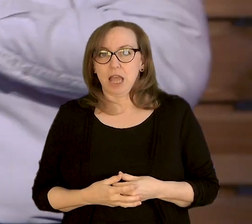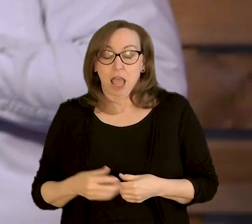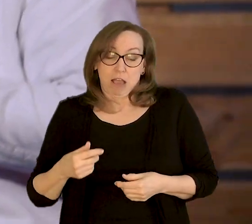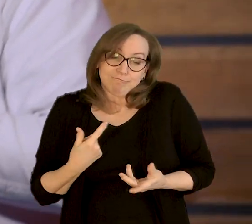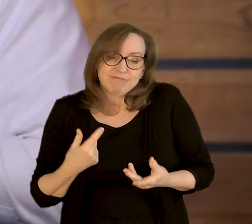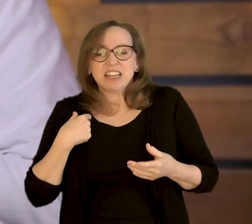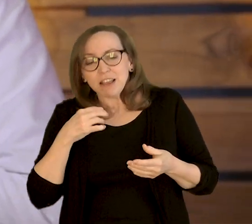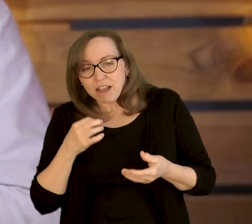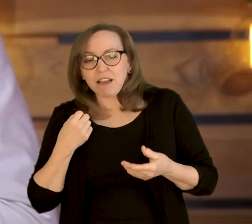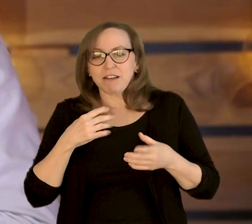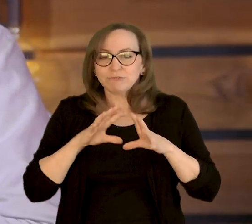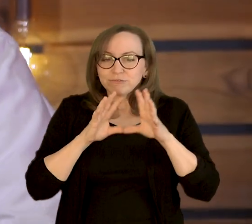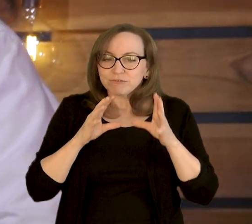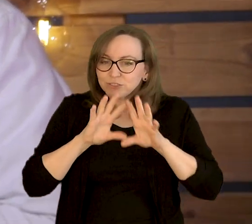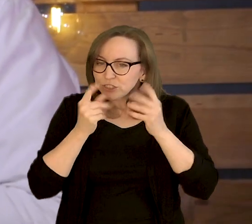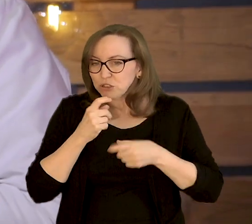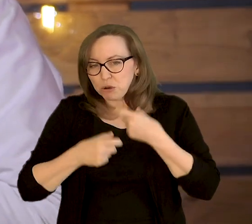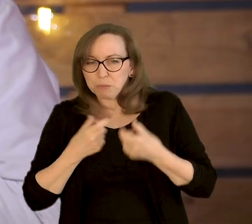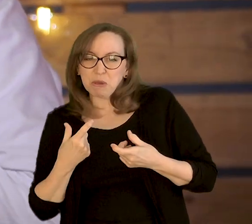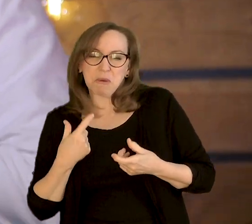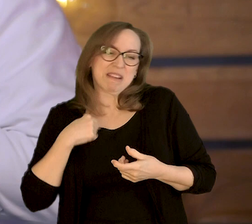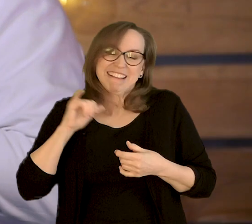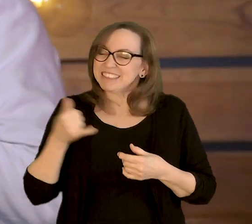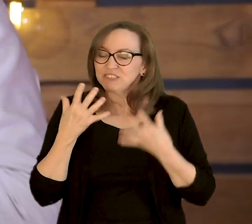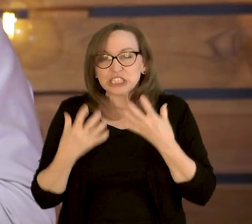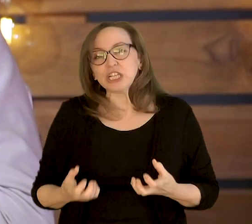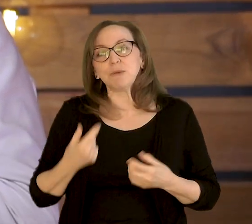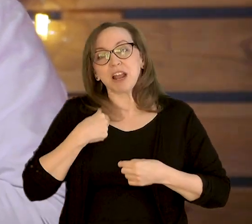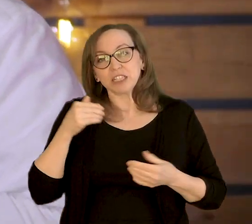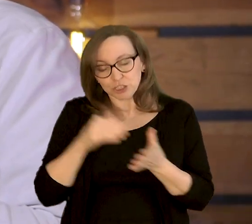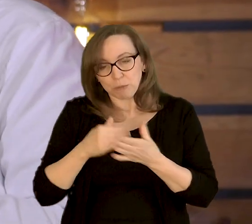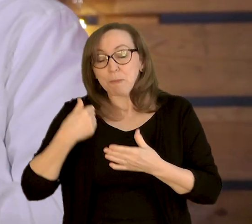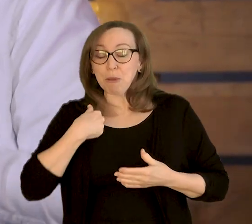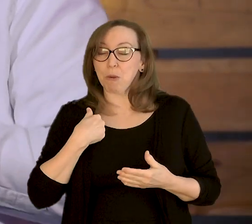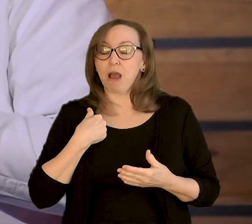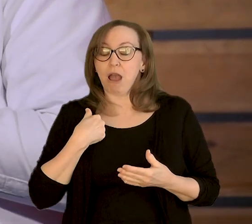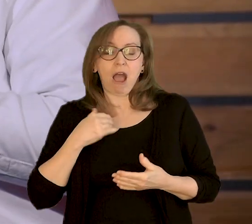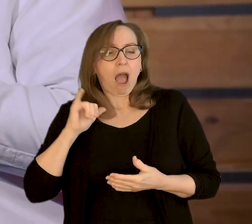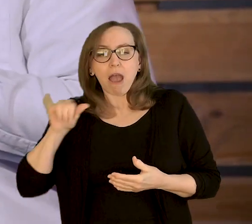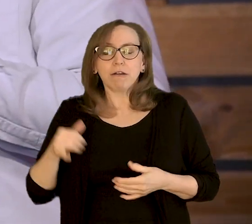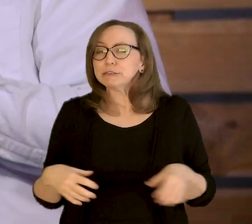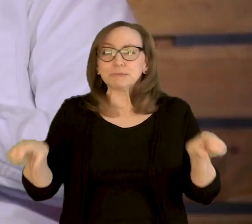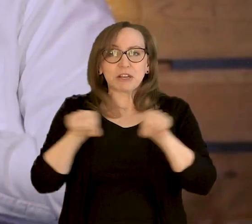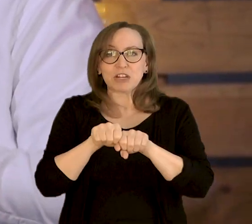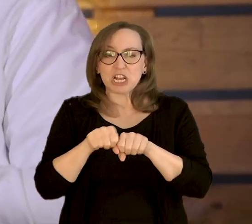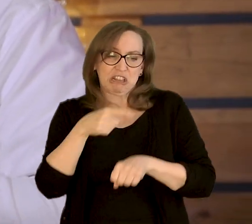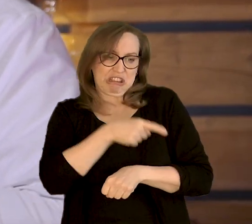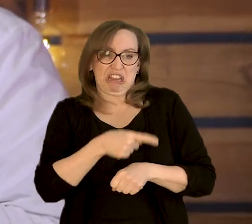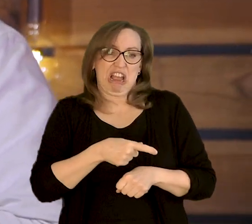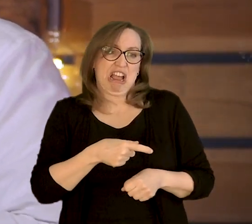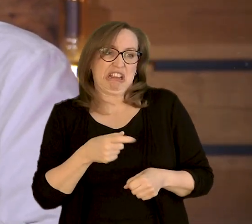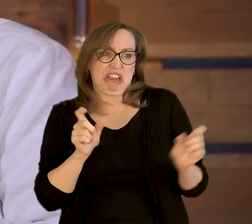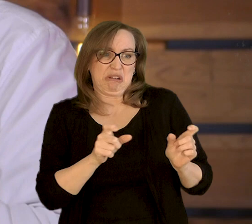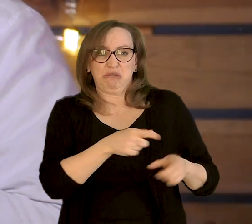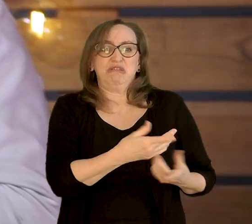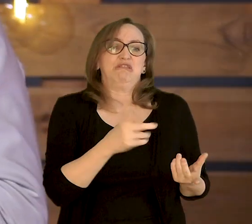i to nie zawsze z chęcią, ale no tak trzeba było robić. I jaka to sprawiedliwość, a taki gość, co